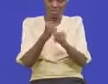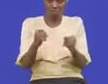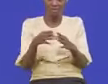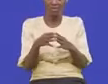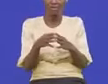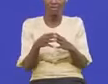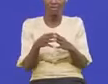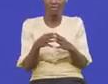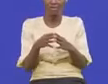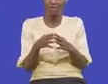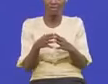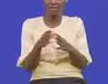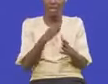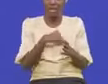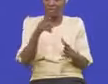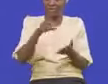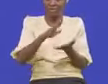azɔ